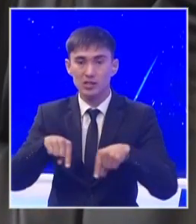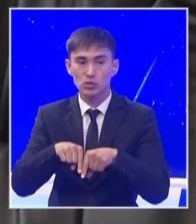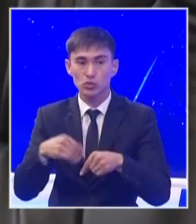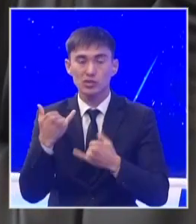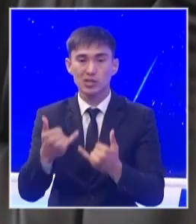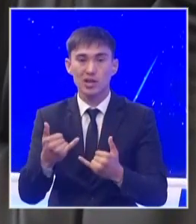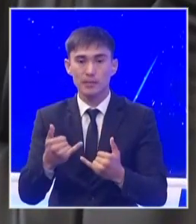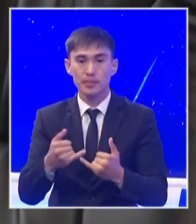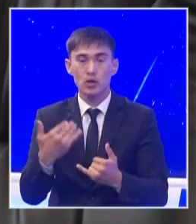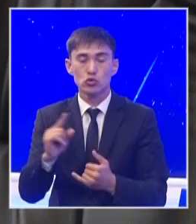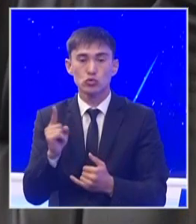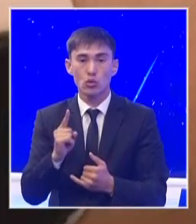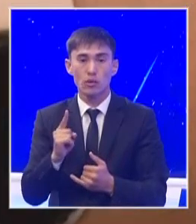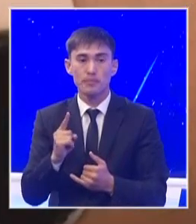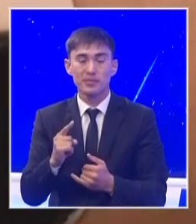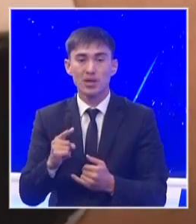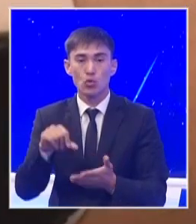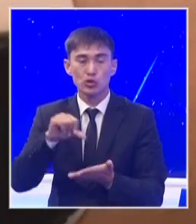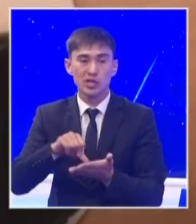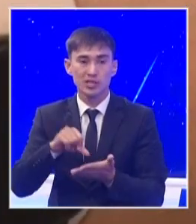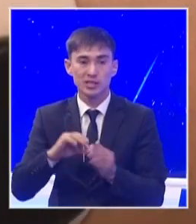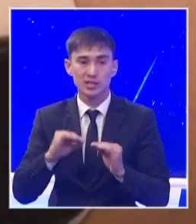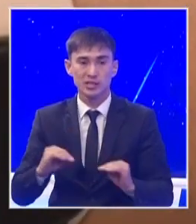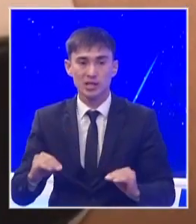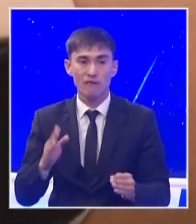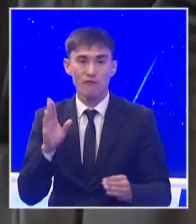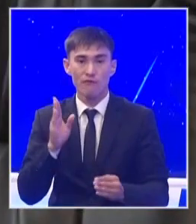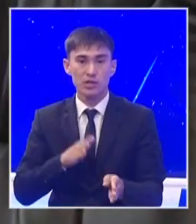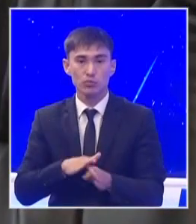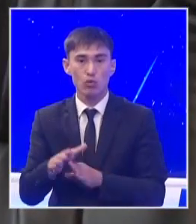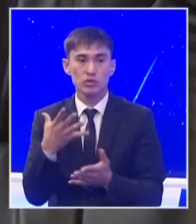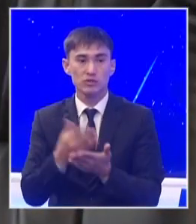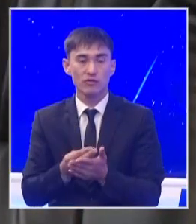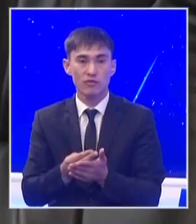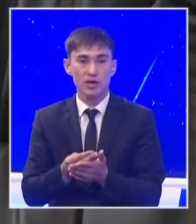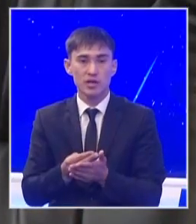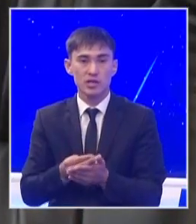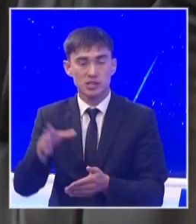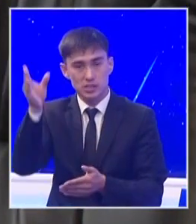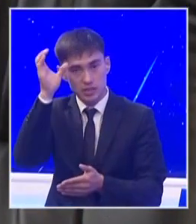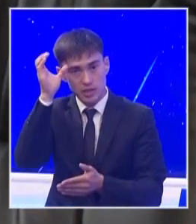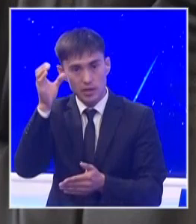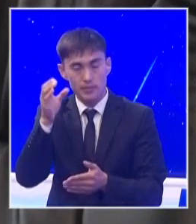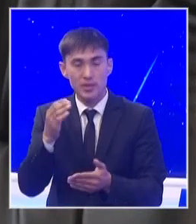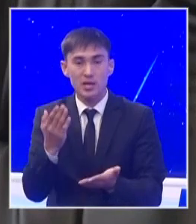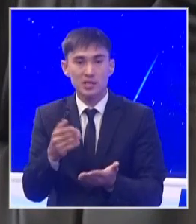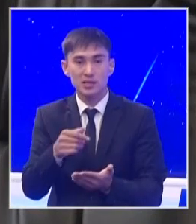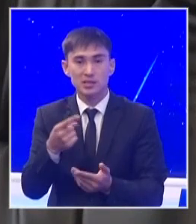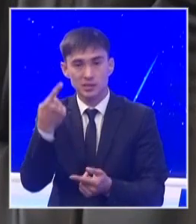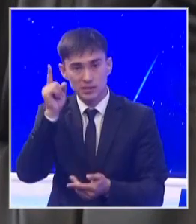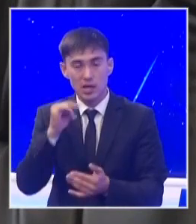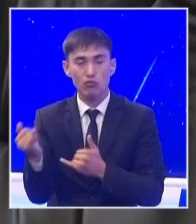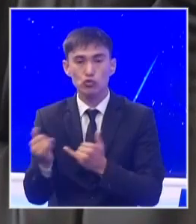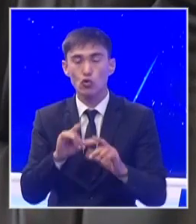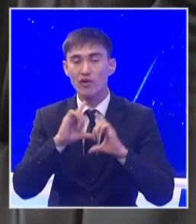для того, чтобы учащиеся восполнили свои пробелы в знаниях. То есть ни для кого не секрет, что в